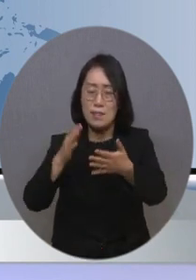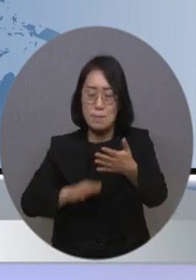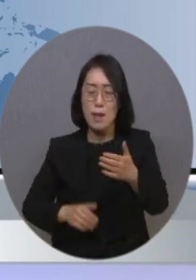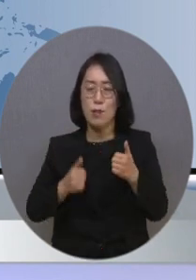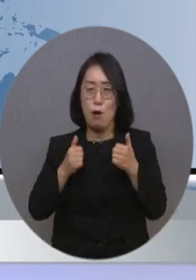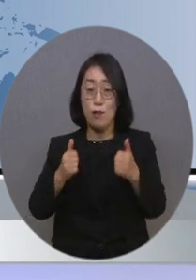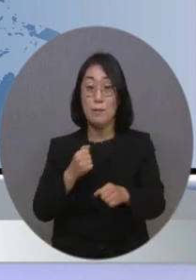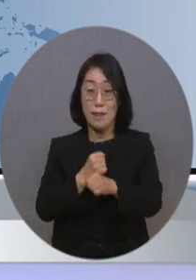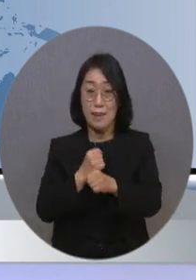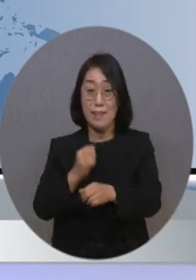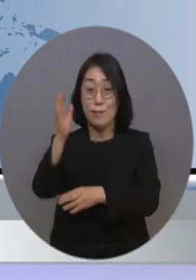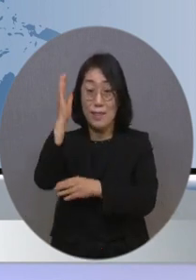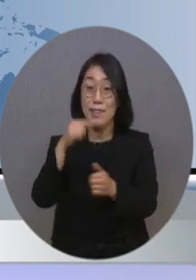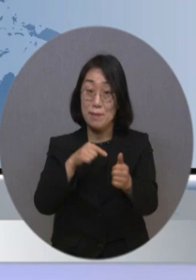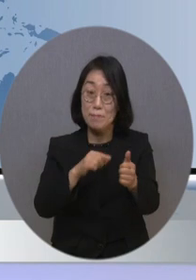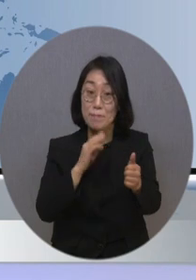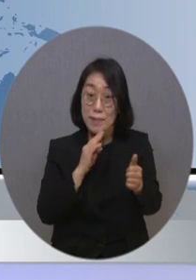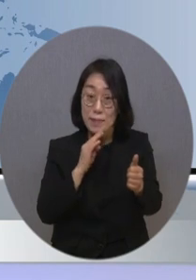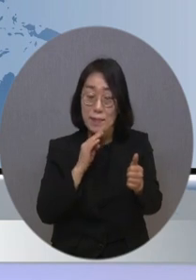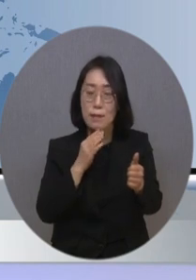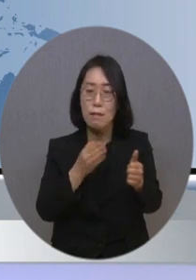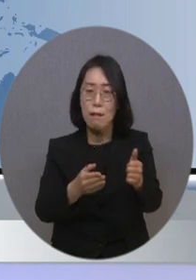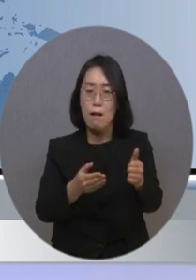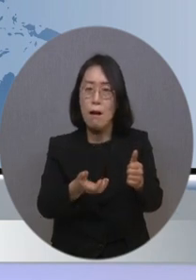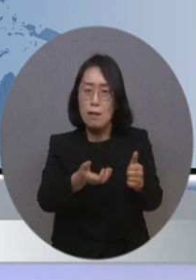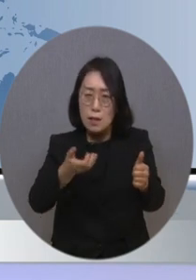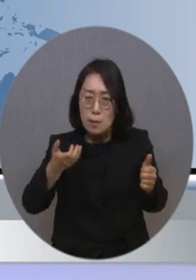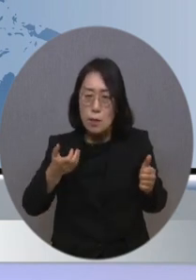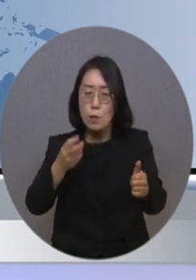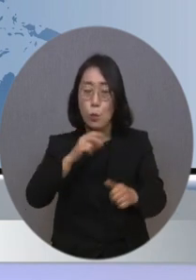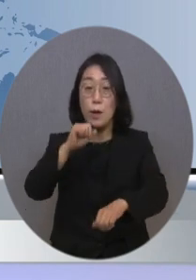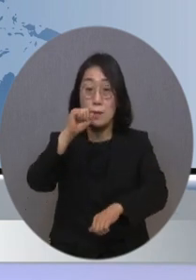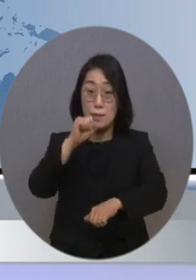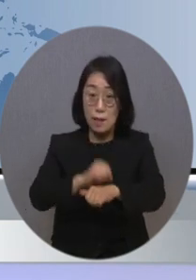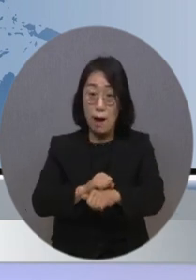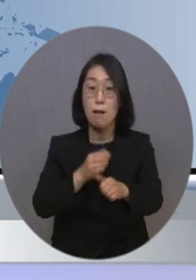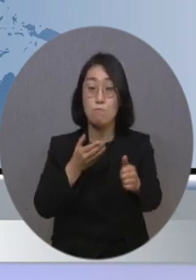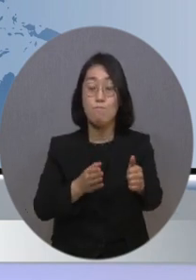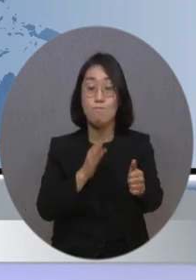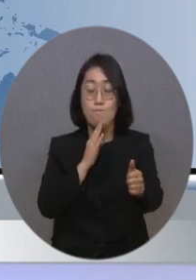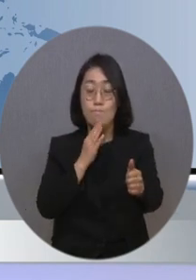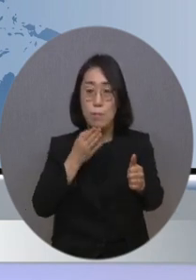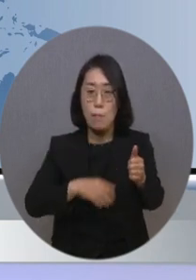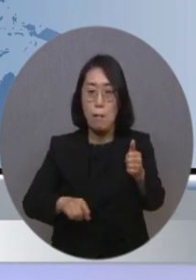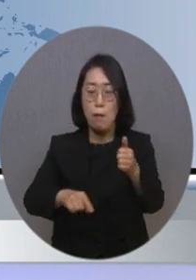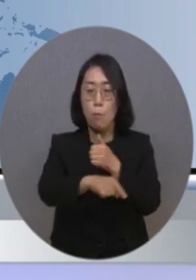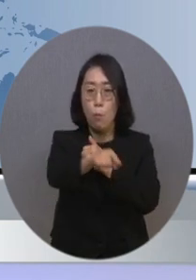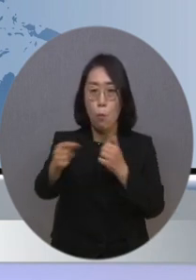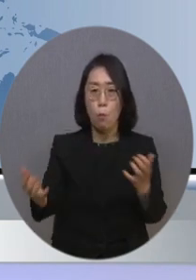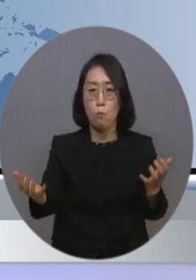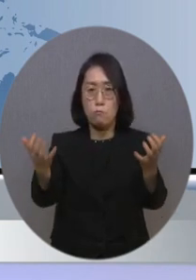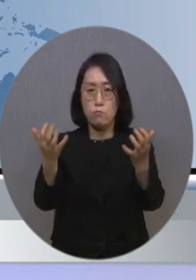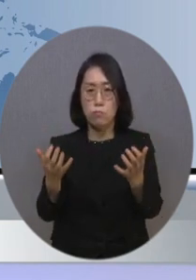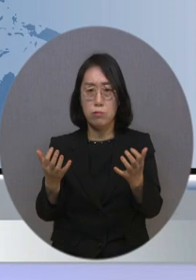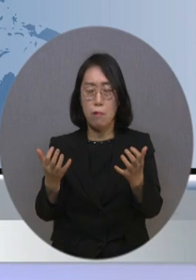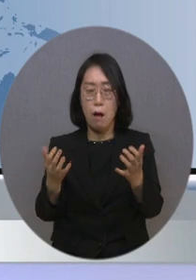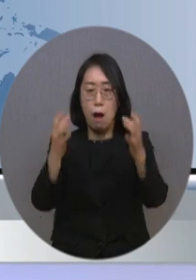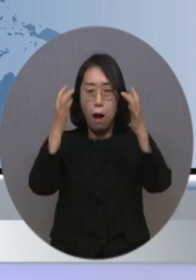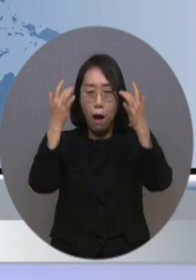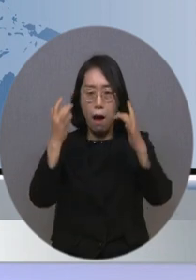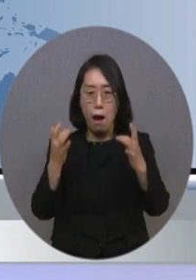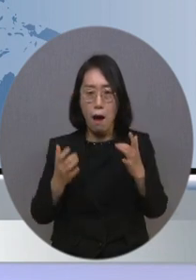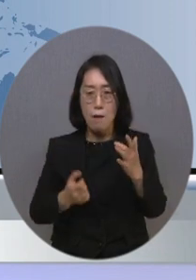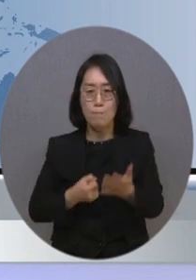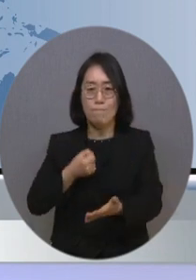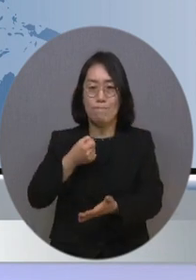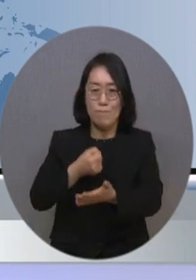해보겠다고 인사를 전했습니다 이미 실력으로 인정받은 소리꾼이지만 관객들 앞에 설 때면 용기를 내